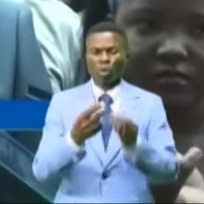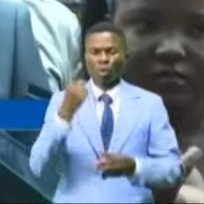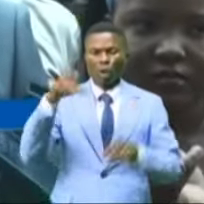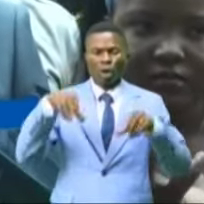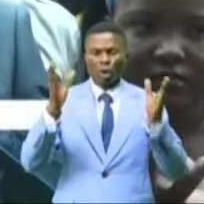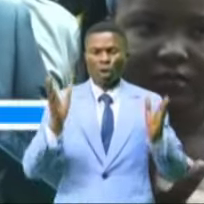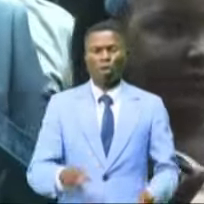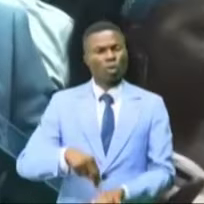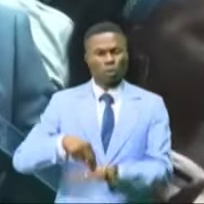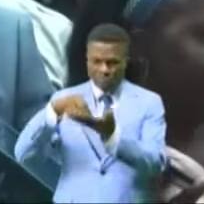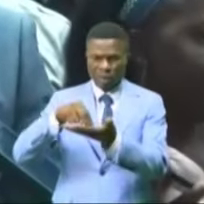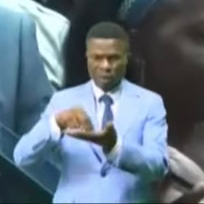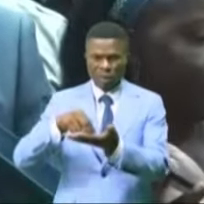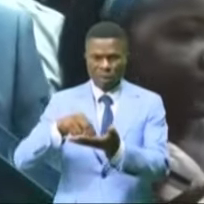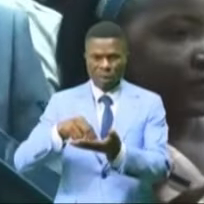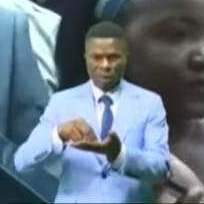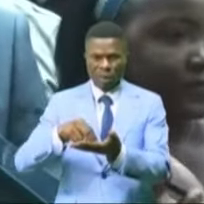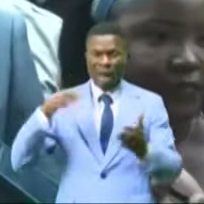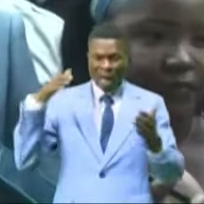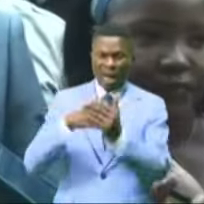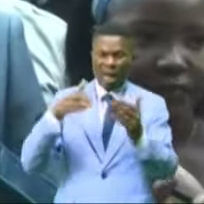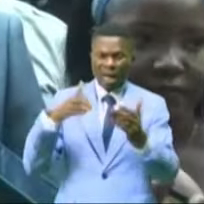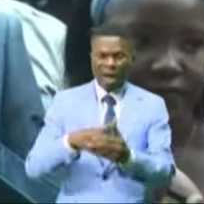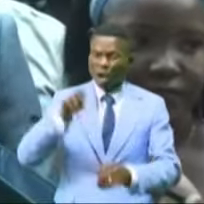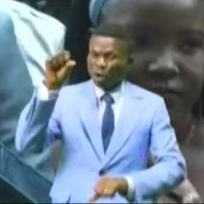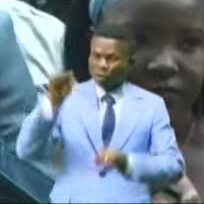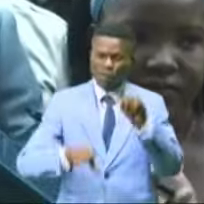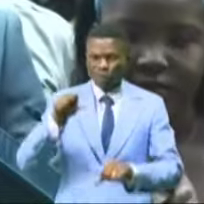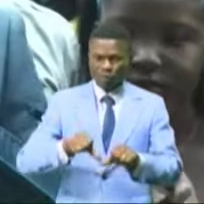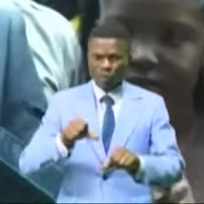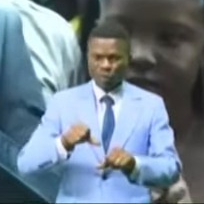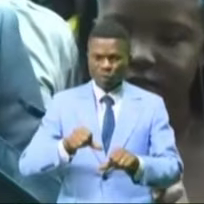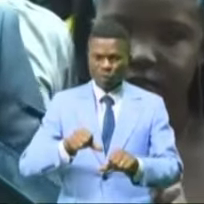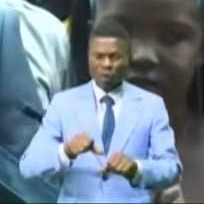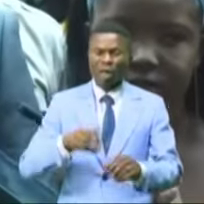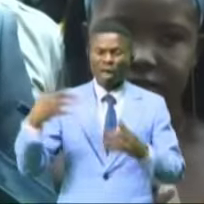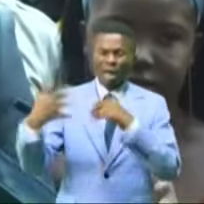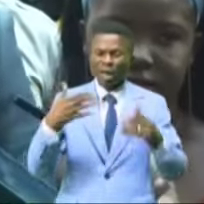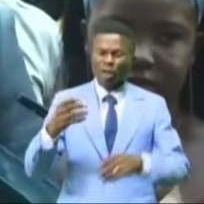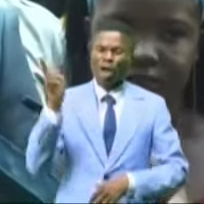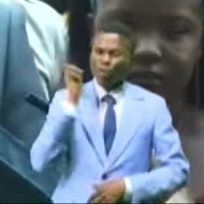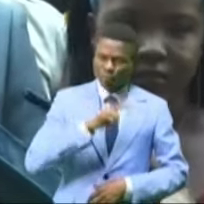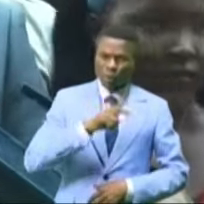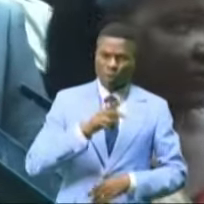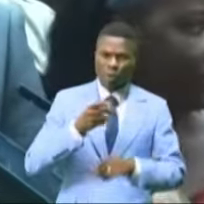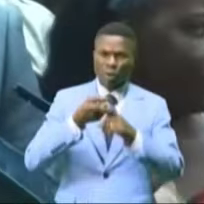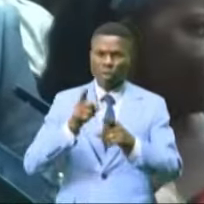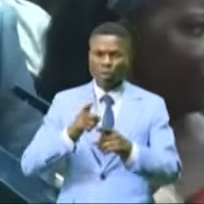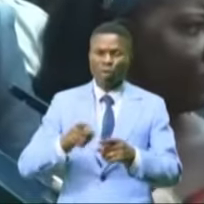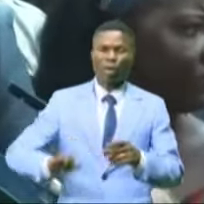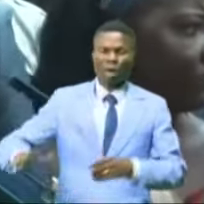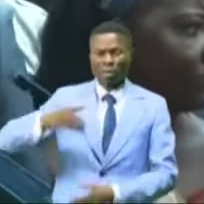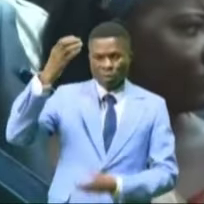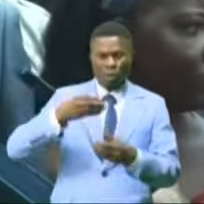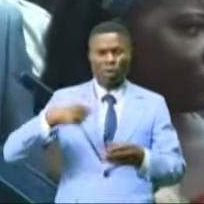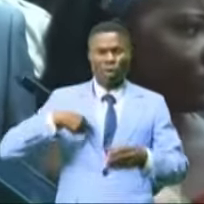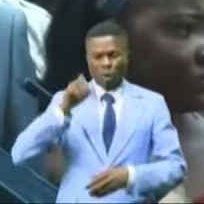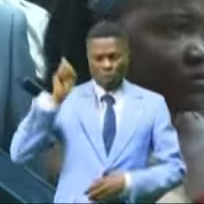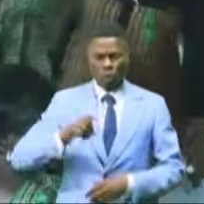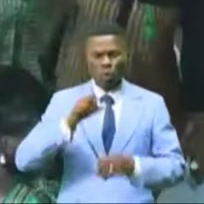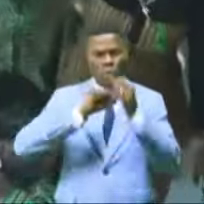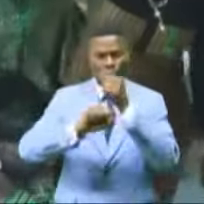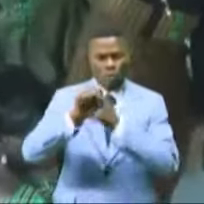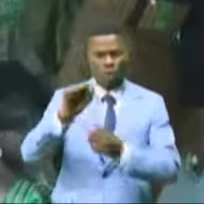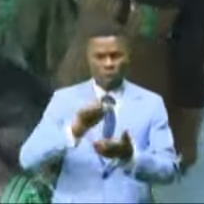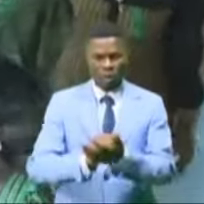congolais tellement. C'est une agression injuste, c'est une guerre injuste nous imposée par l'agresseur, le Rwanda, et nous devons